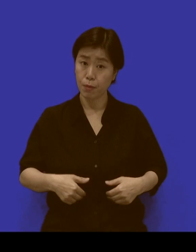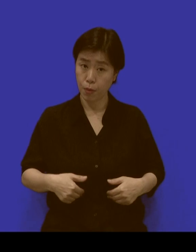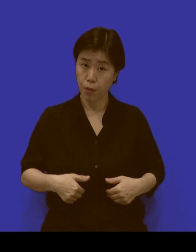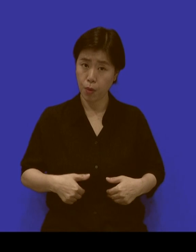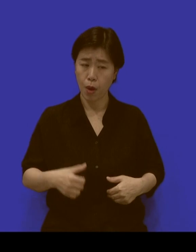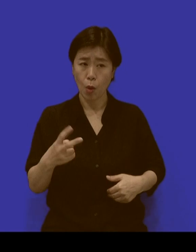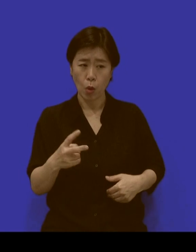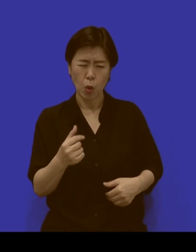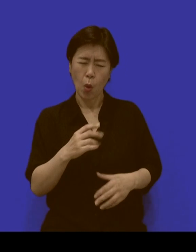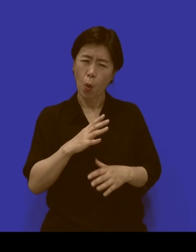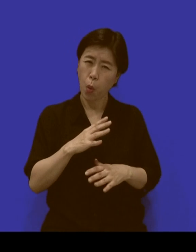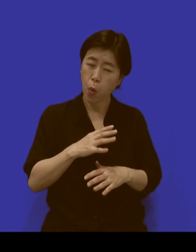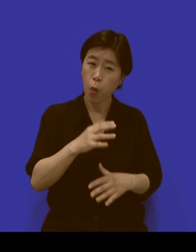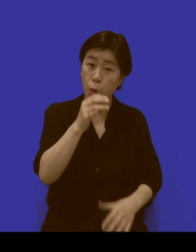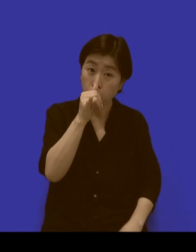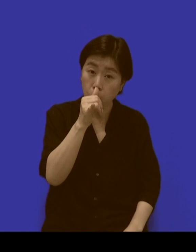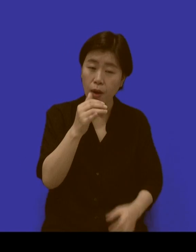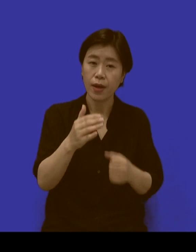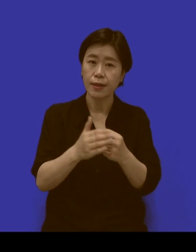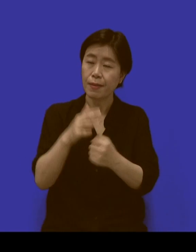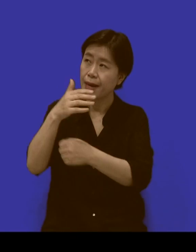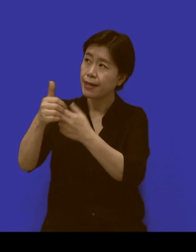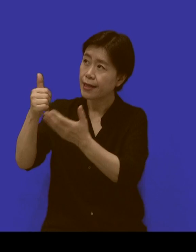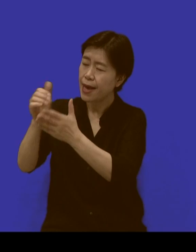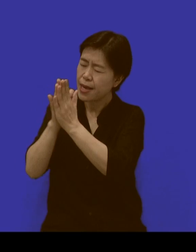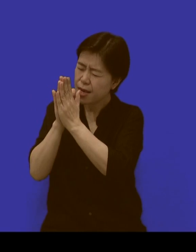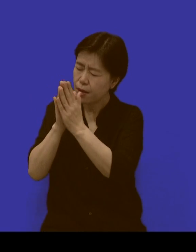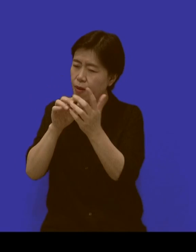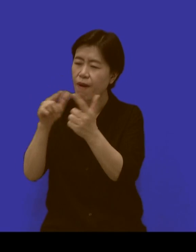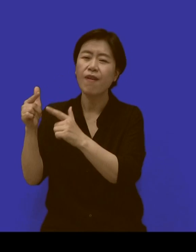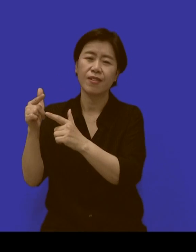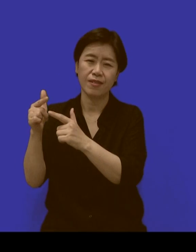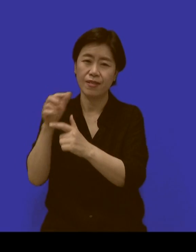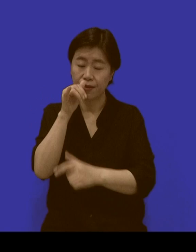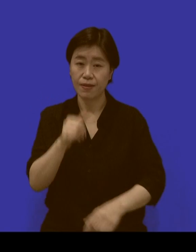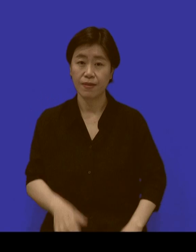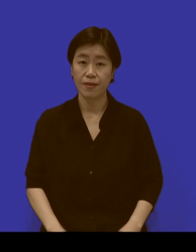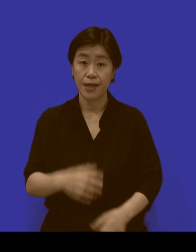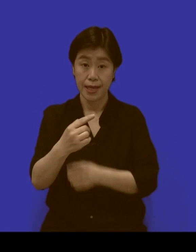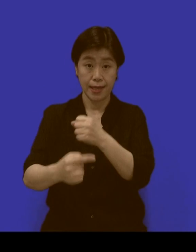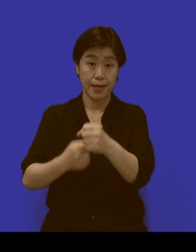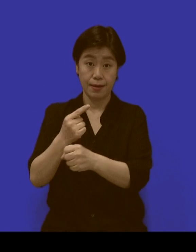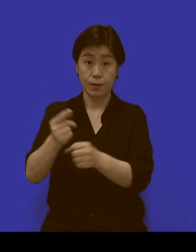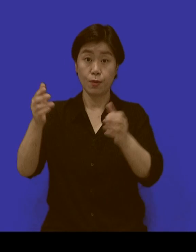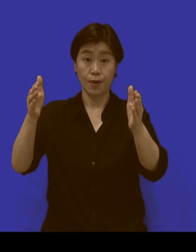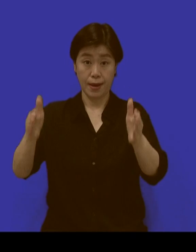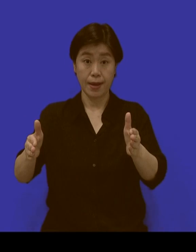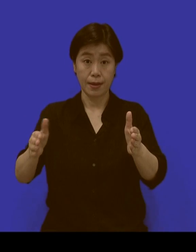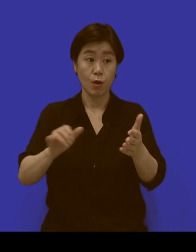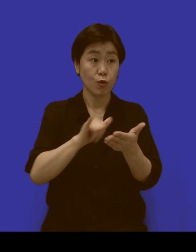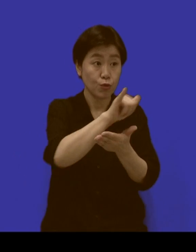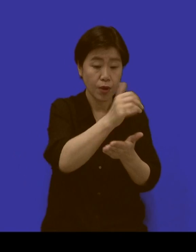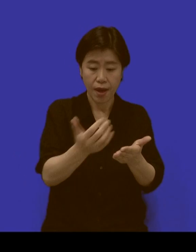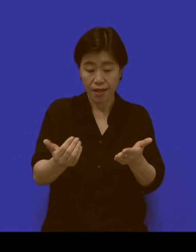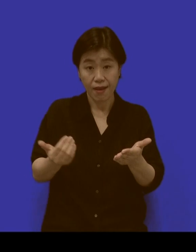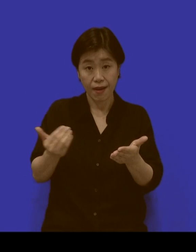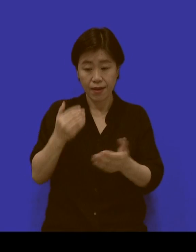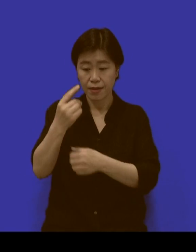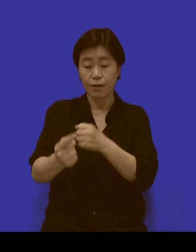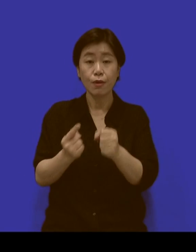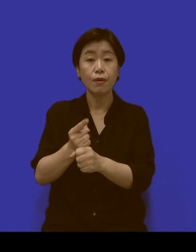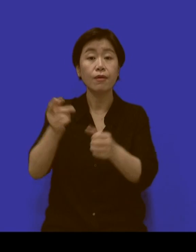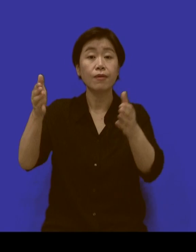이거 달라 저거 달라 해야 할 것도 많더라고요. 네. 그래서 제가 그 1년을 새벽 기도를 하기로 결심을 합니다. 그래서